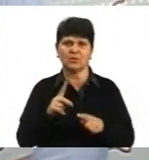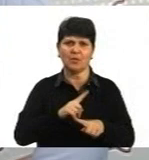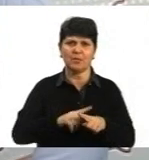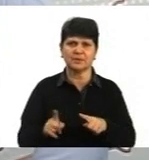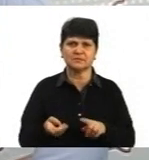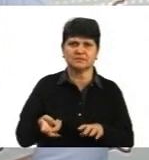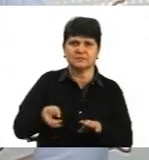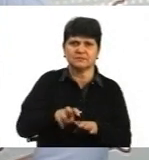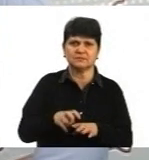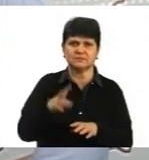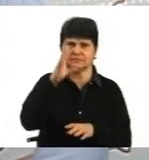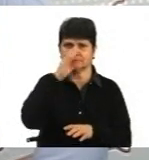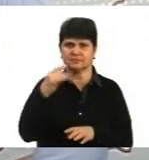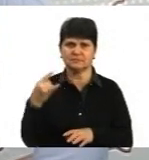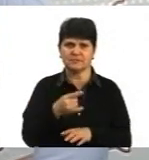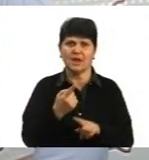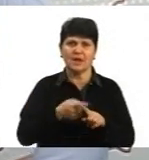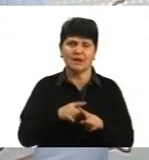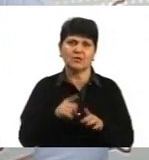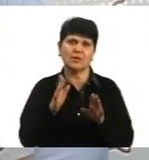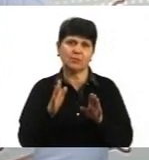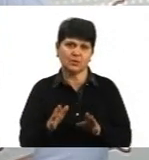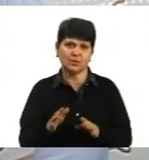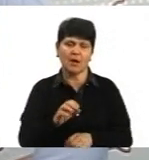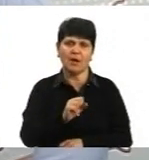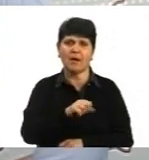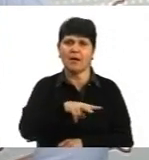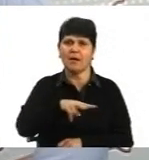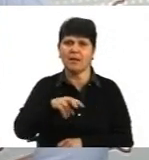Відповідно, це буде тяжко, але за умови, що